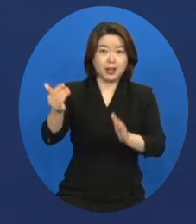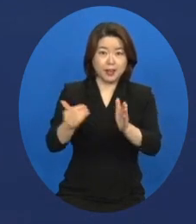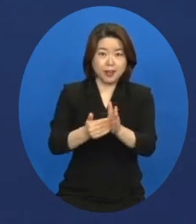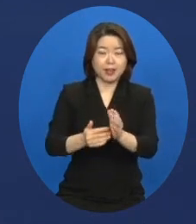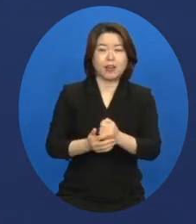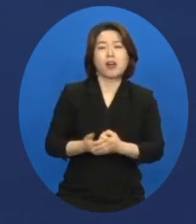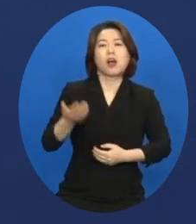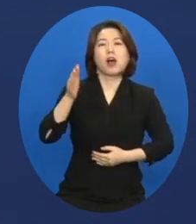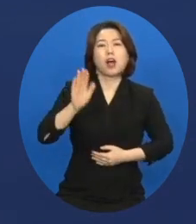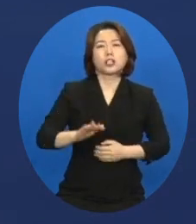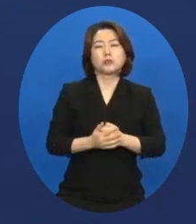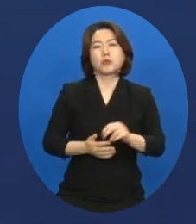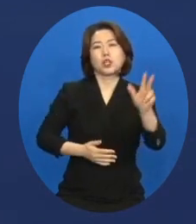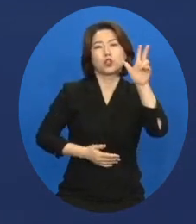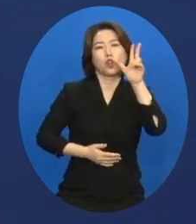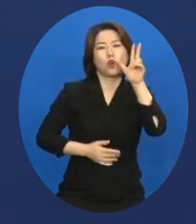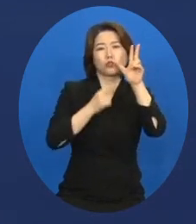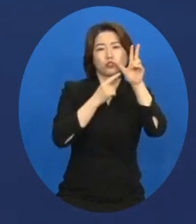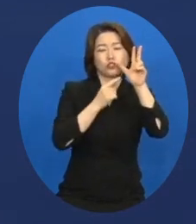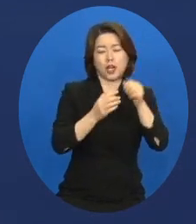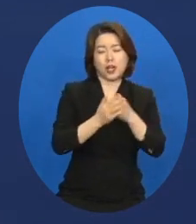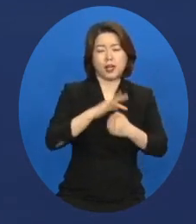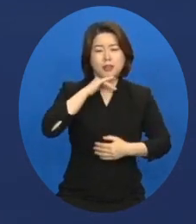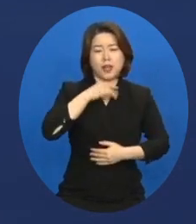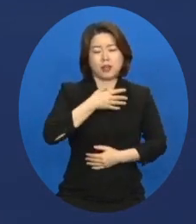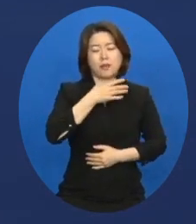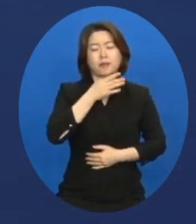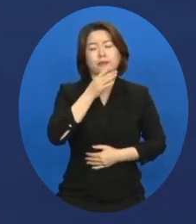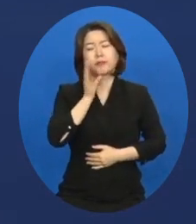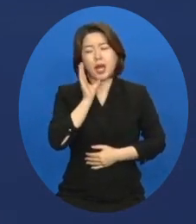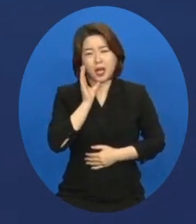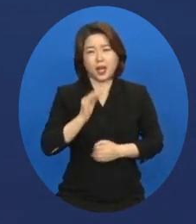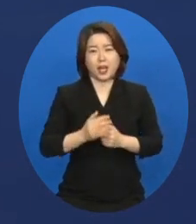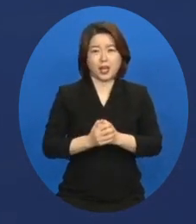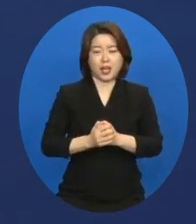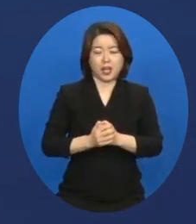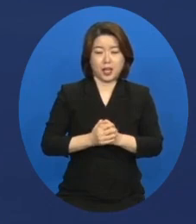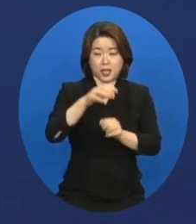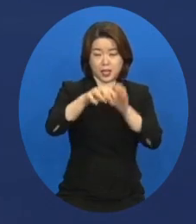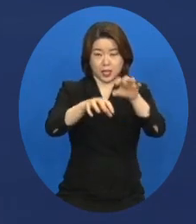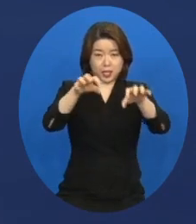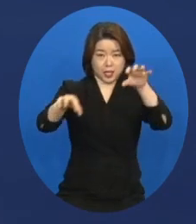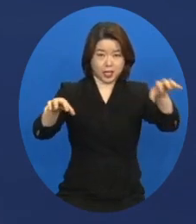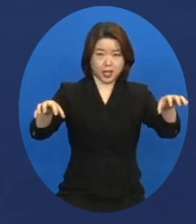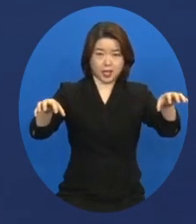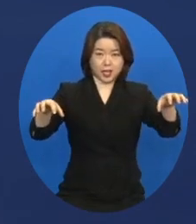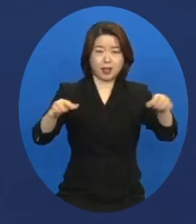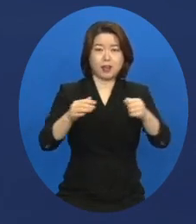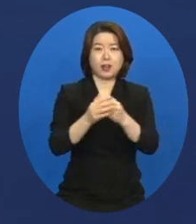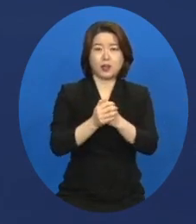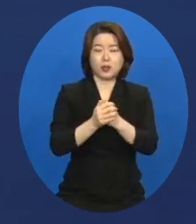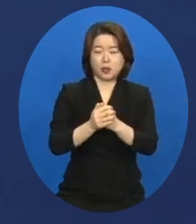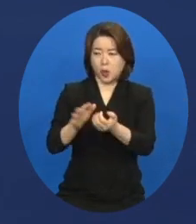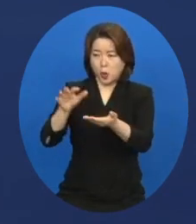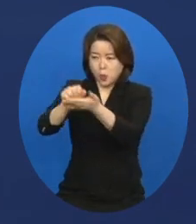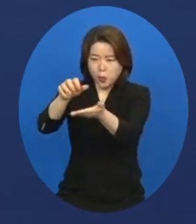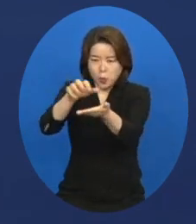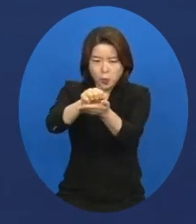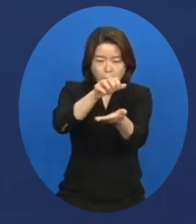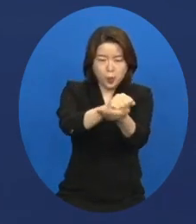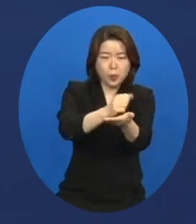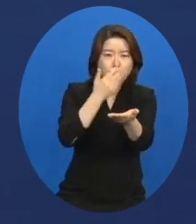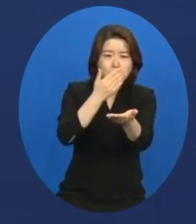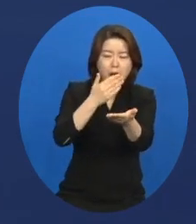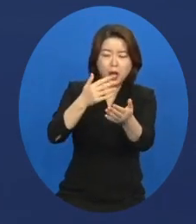그러나 여호수아는 나이가 많이 들었고 이제 각 지역을 다 정복할 수 있는